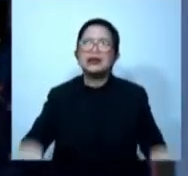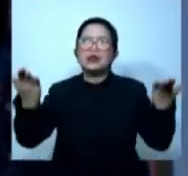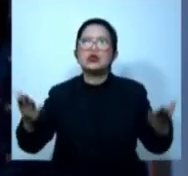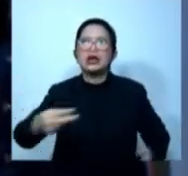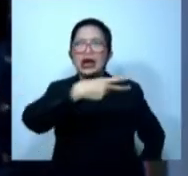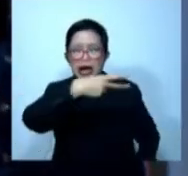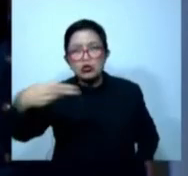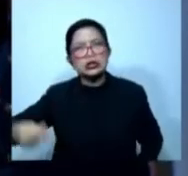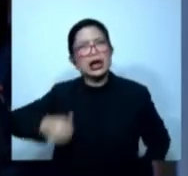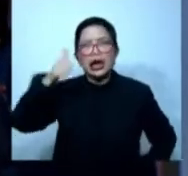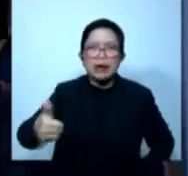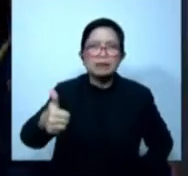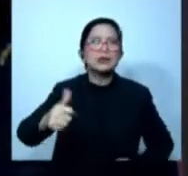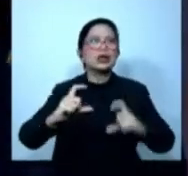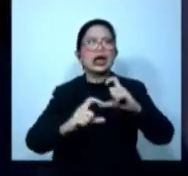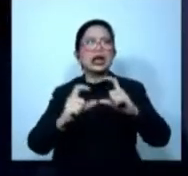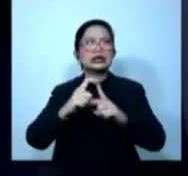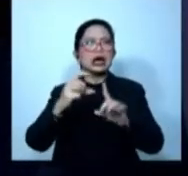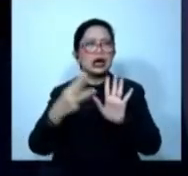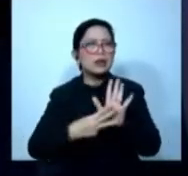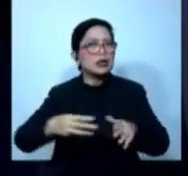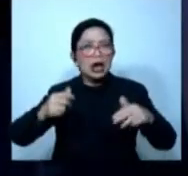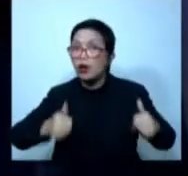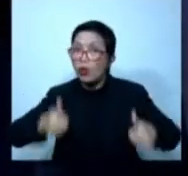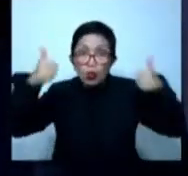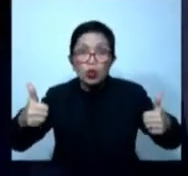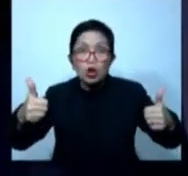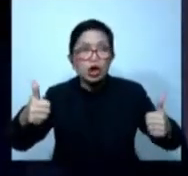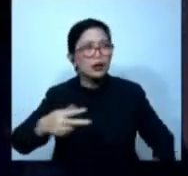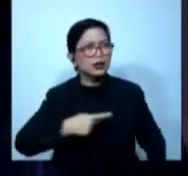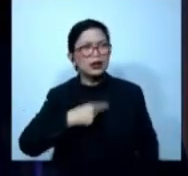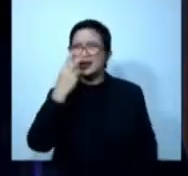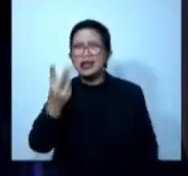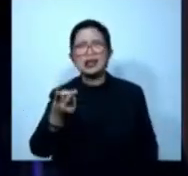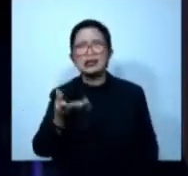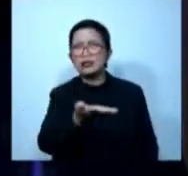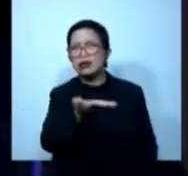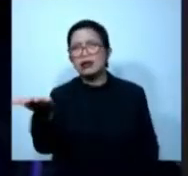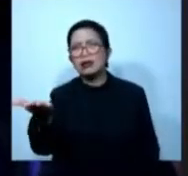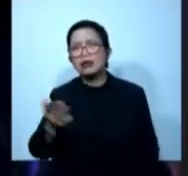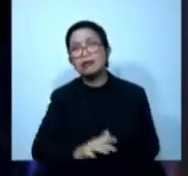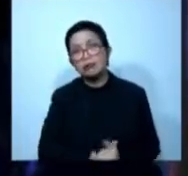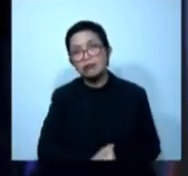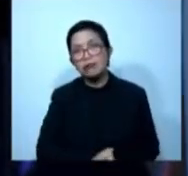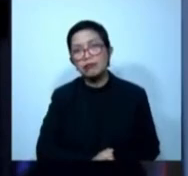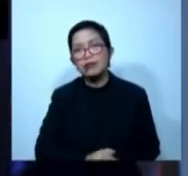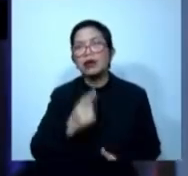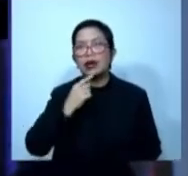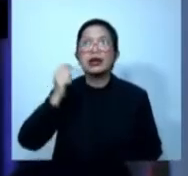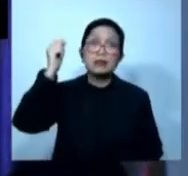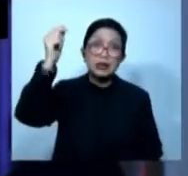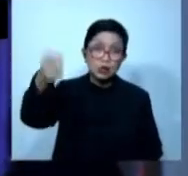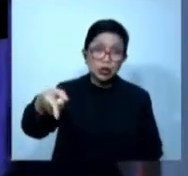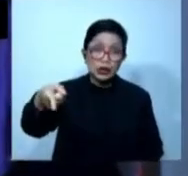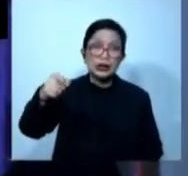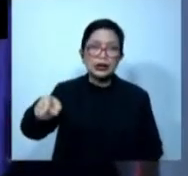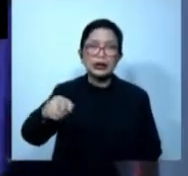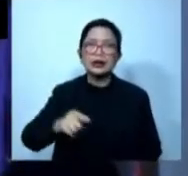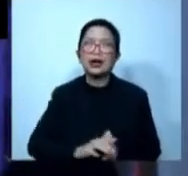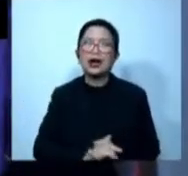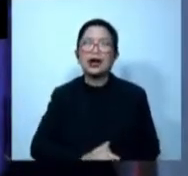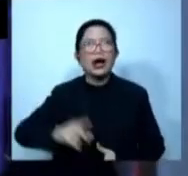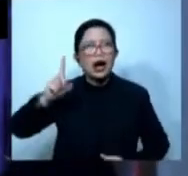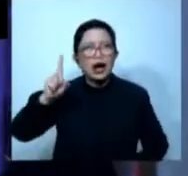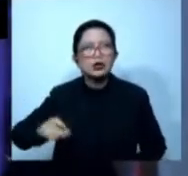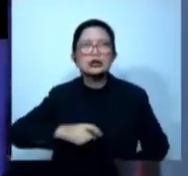dengan SDM yang unggul tapi Apakah kita sudah memperhatikan mereka tentu kemajuan yang selama ini ada mesti